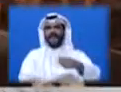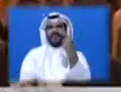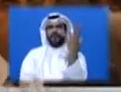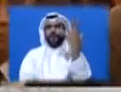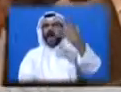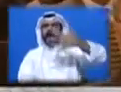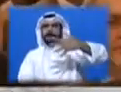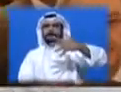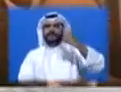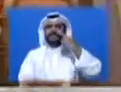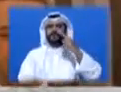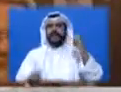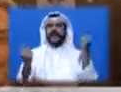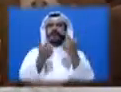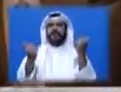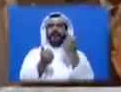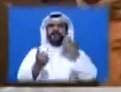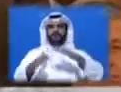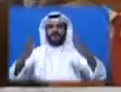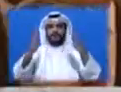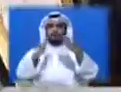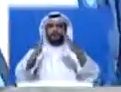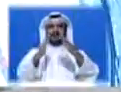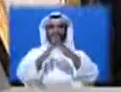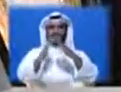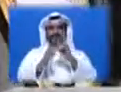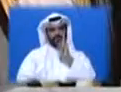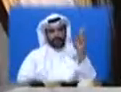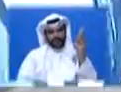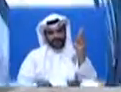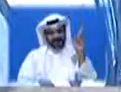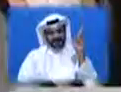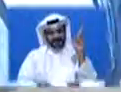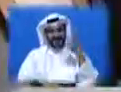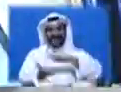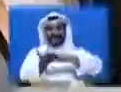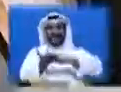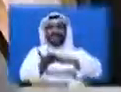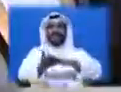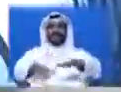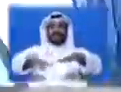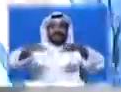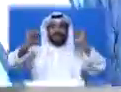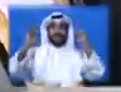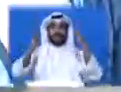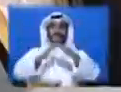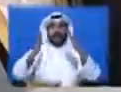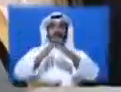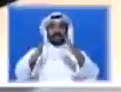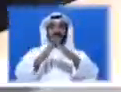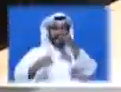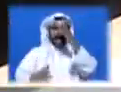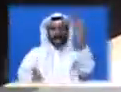1952 في جمهورية مصر العربية الشقيقة، الثورة التي استعادت الاستقلال لمصر من أيدي